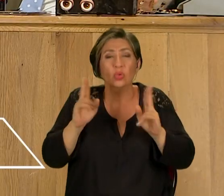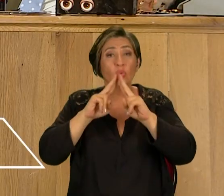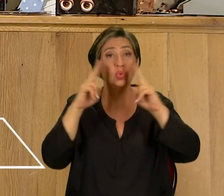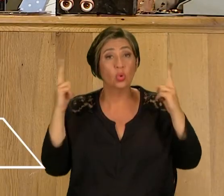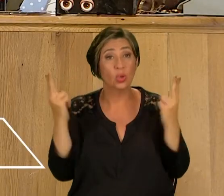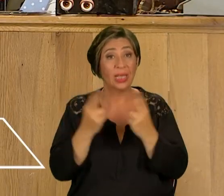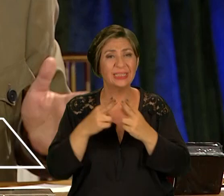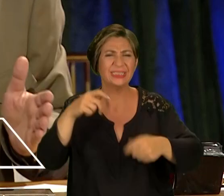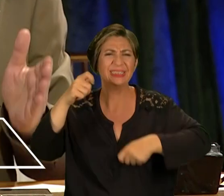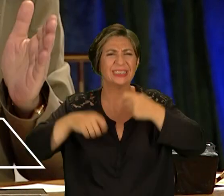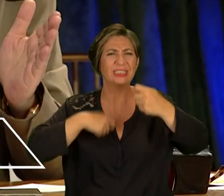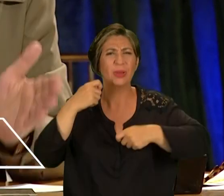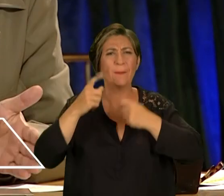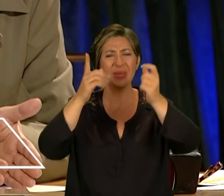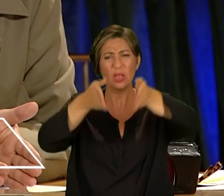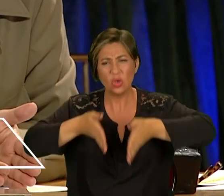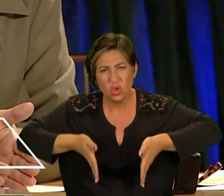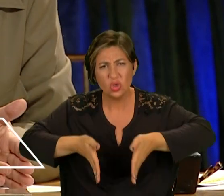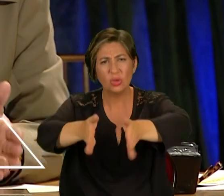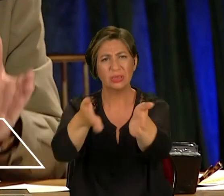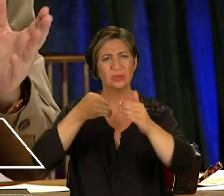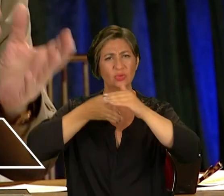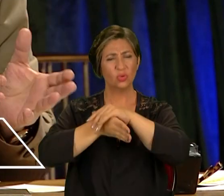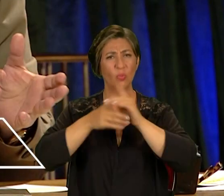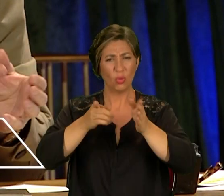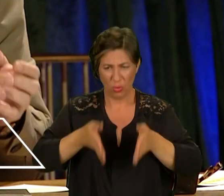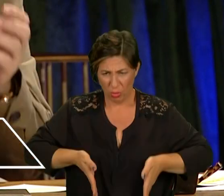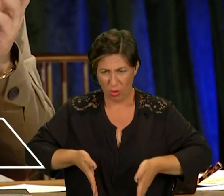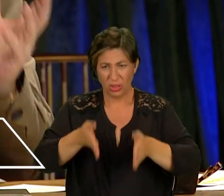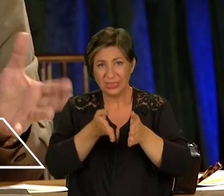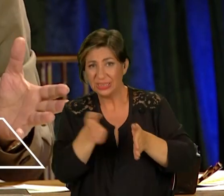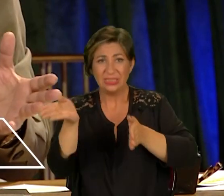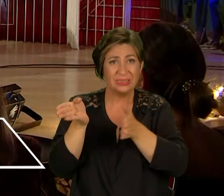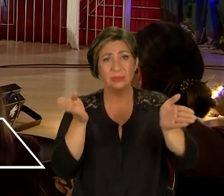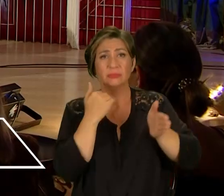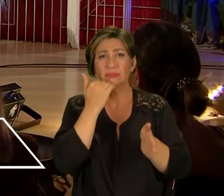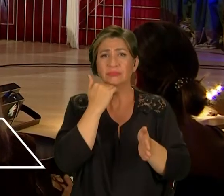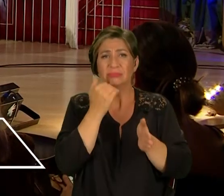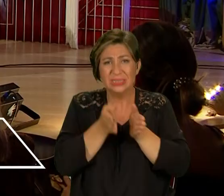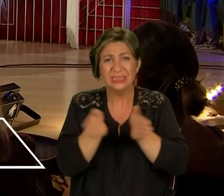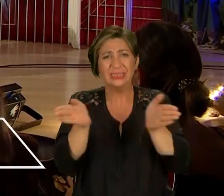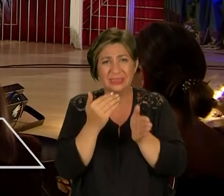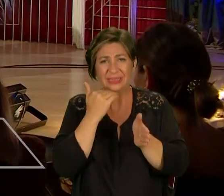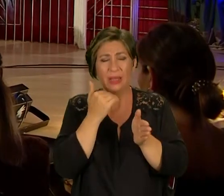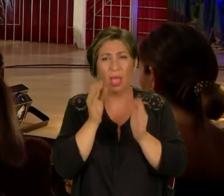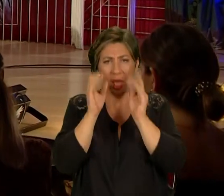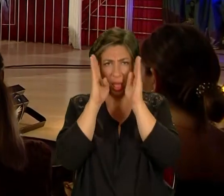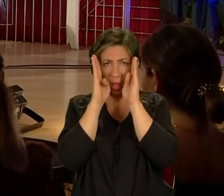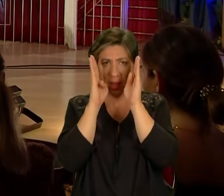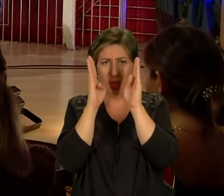dünyayı saçma sapan bir koridora soktu. Ve bu koridordan çıkış yok. Ve